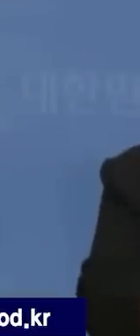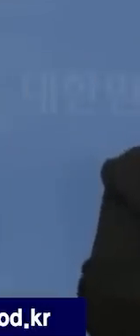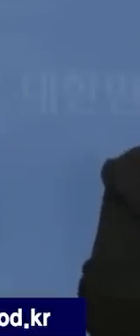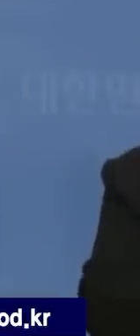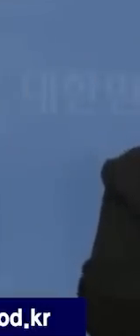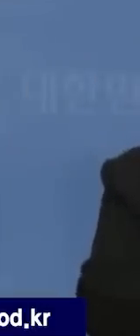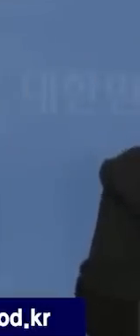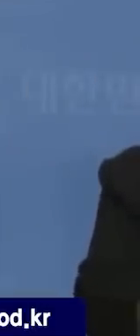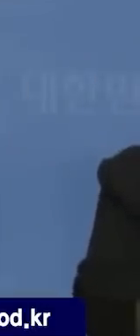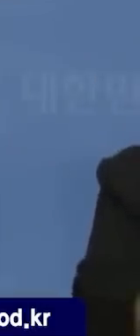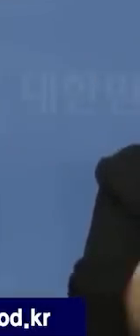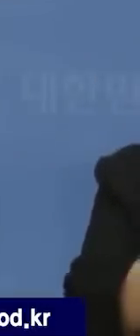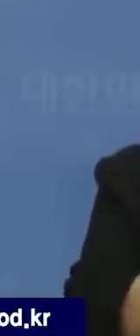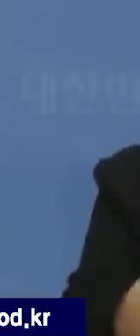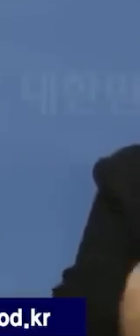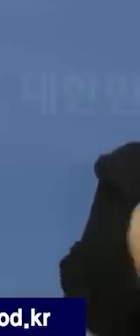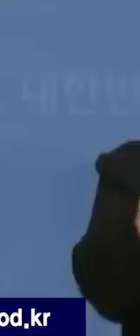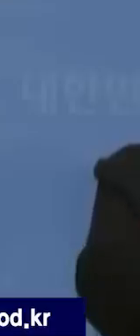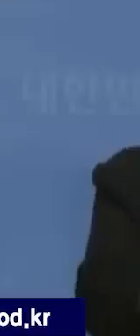적임자라고 판단했습니까?